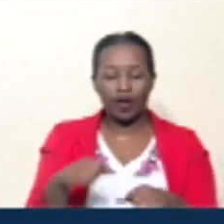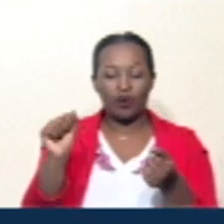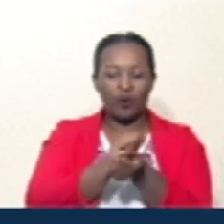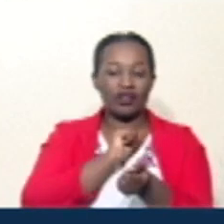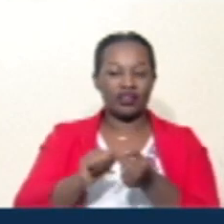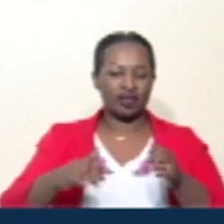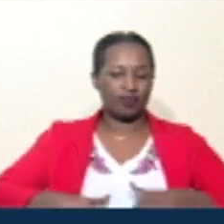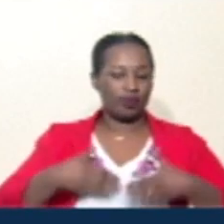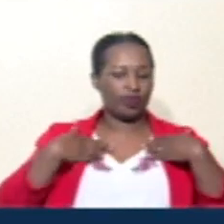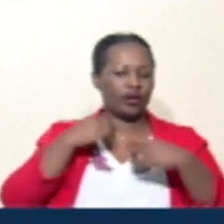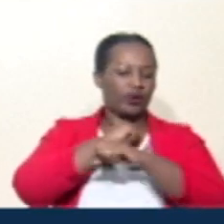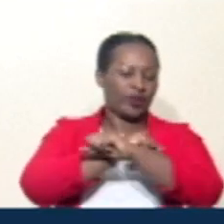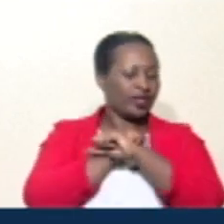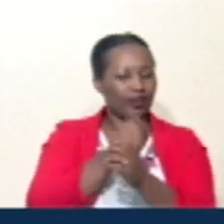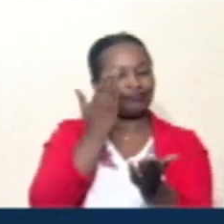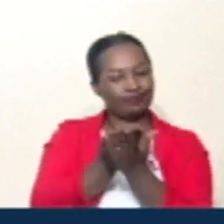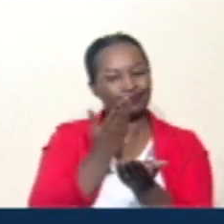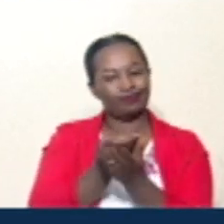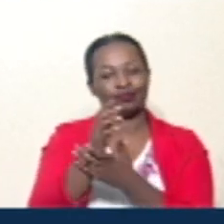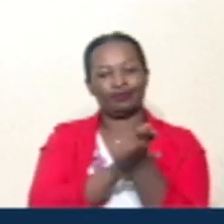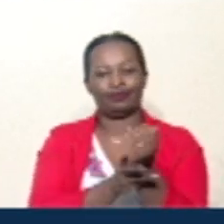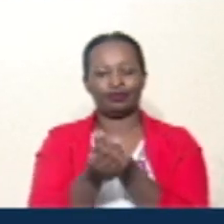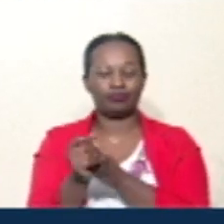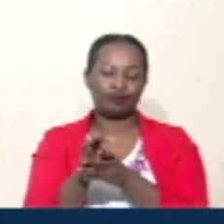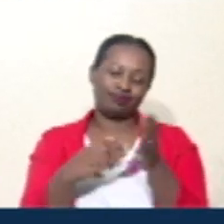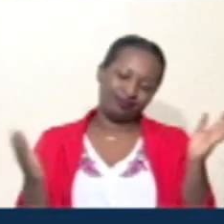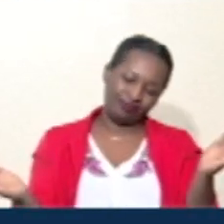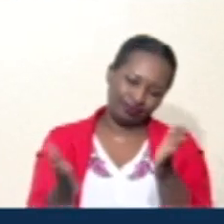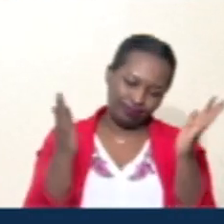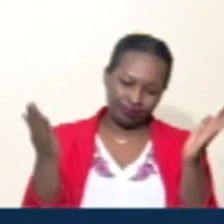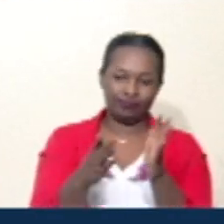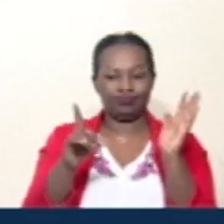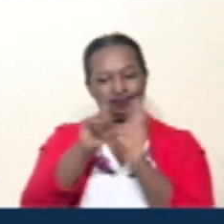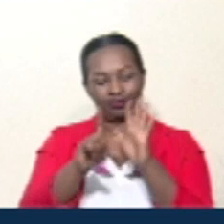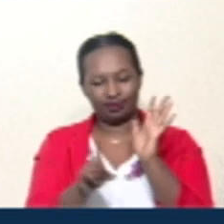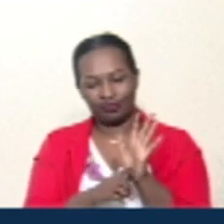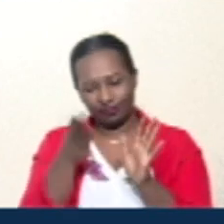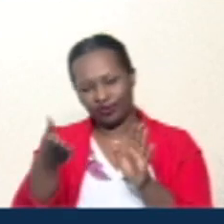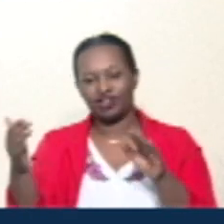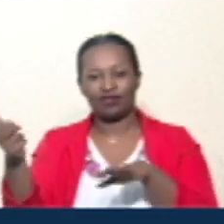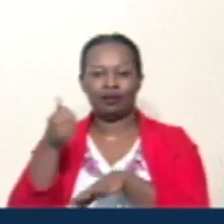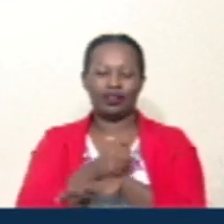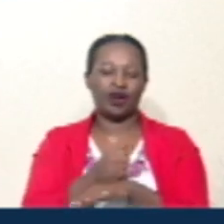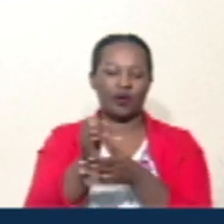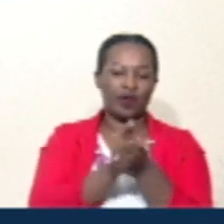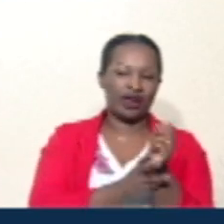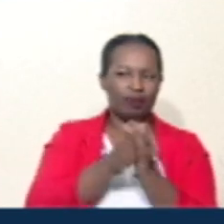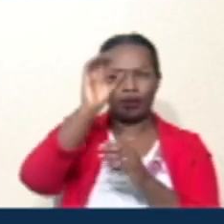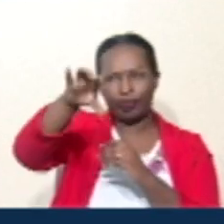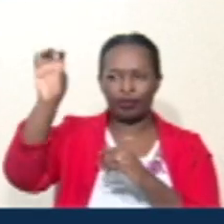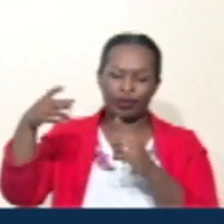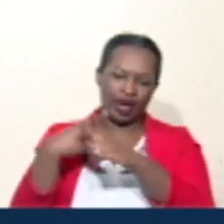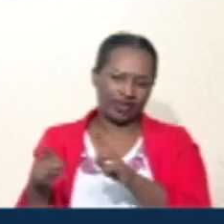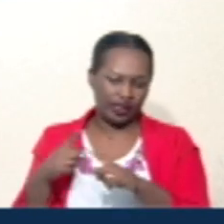kuzirinda bigasaba gukaraba intoki barabidukanguriye bibitegeko badushyira no gukarabira hirya no hino